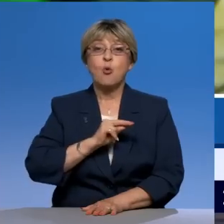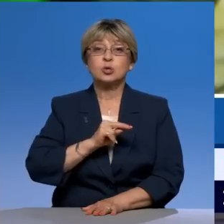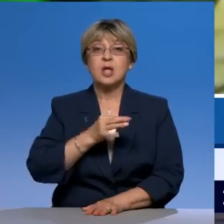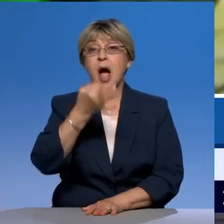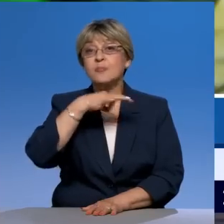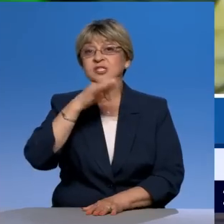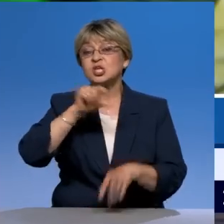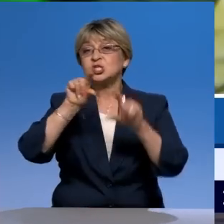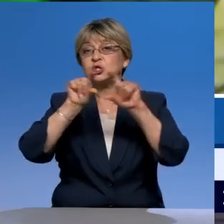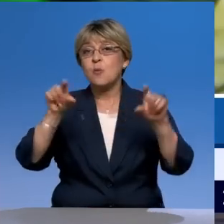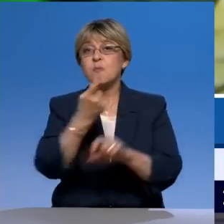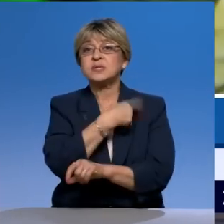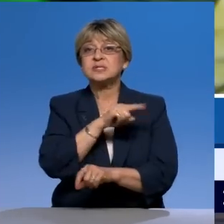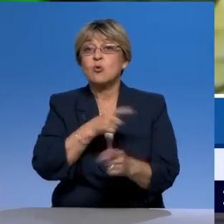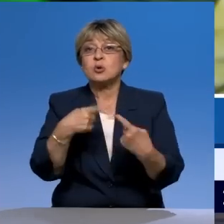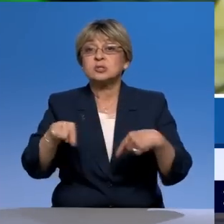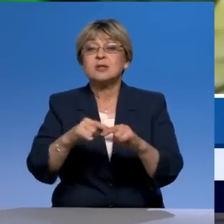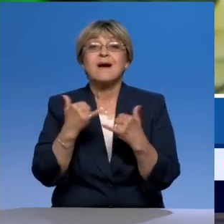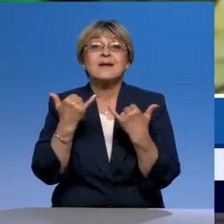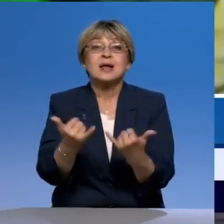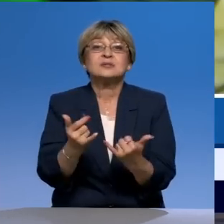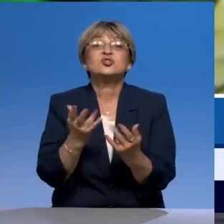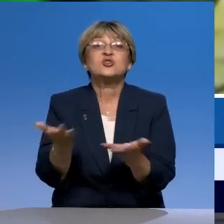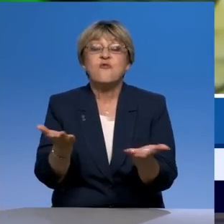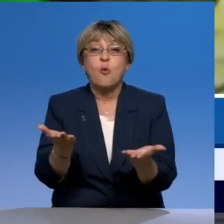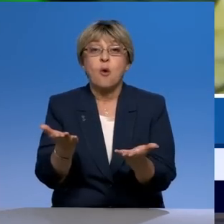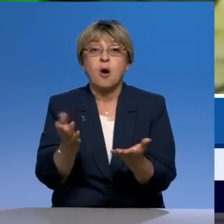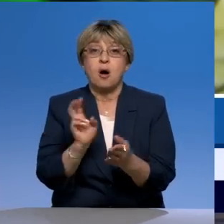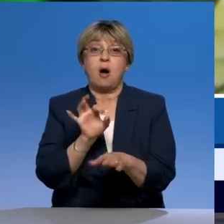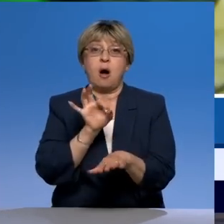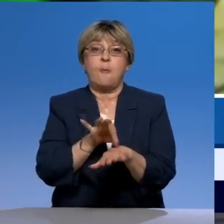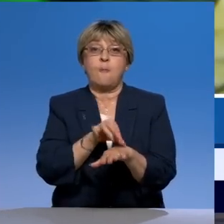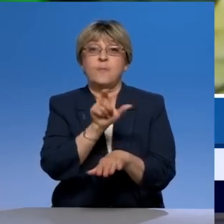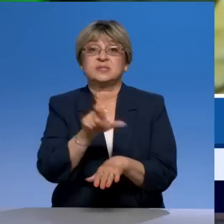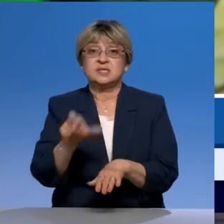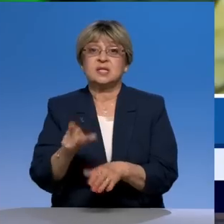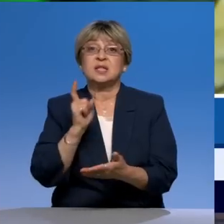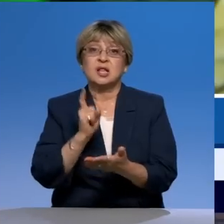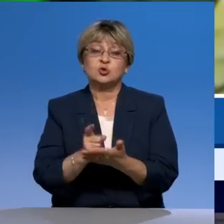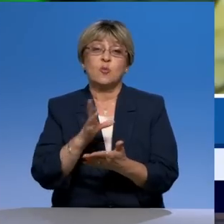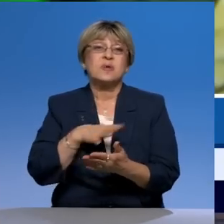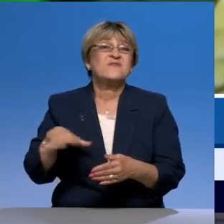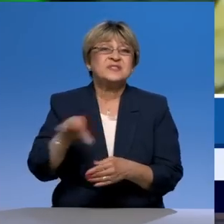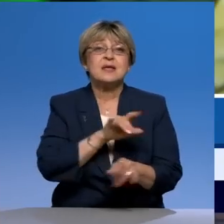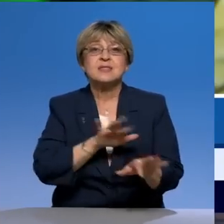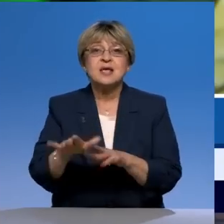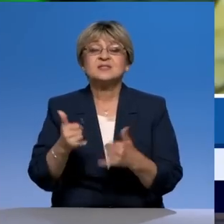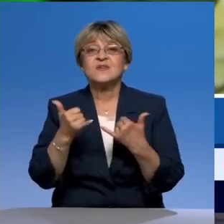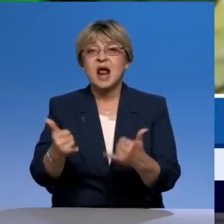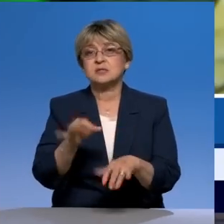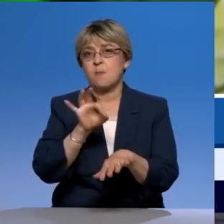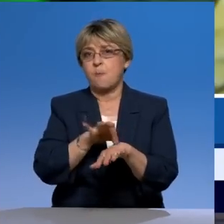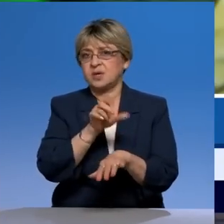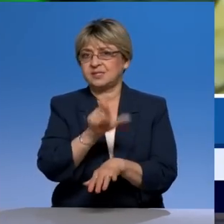работа медицинских организаций, она ради чего? Ради пациента. И все эти действия должны быть ради пациента, ради здоровья пациента. Это самое главное, потому что, знаете, у